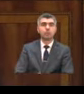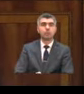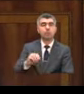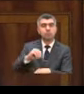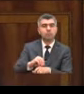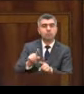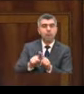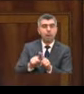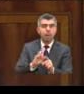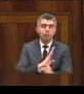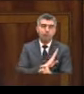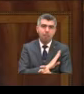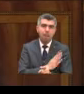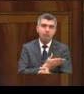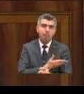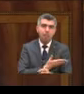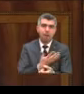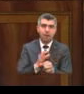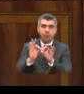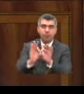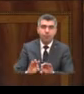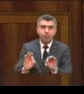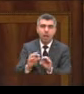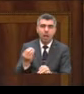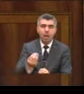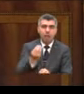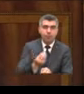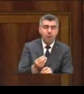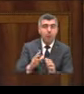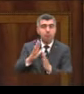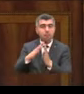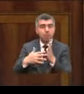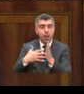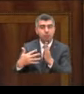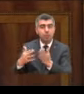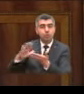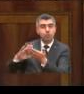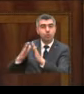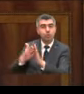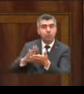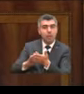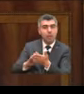اليتامى والأطفال المتخلى عنهم؟ وهل من برامج لمواكبات الجمعيات التي تعنى